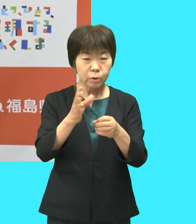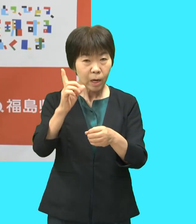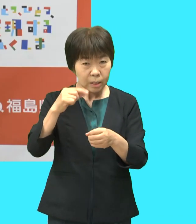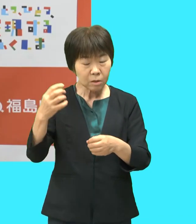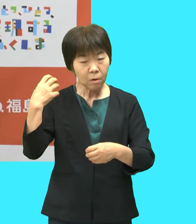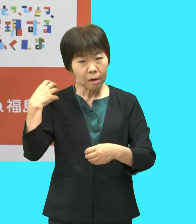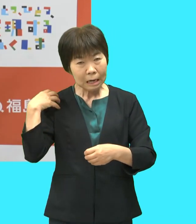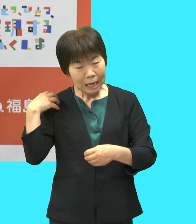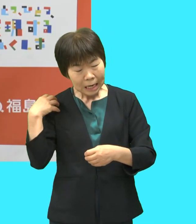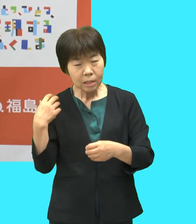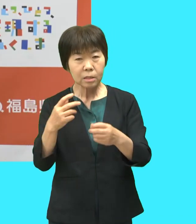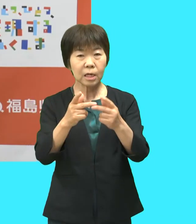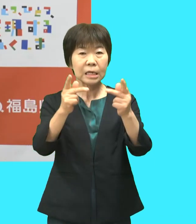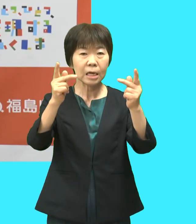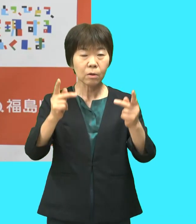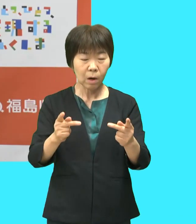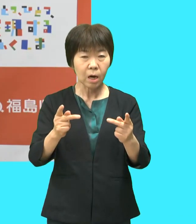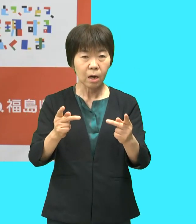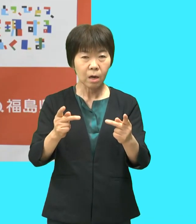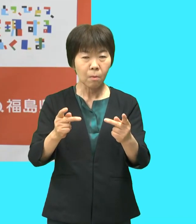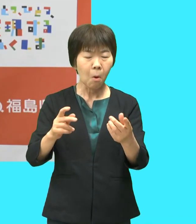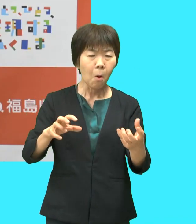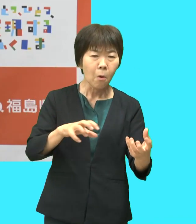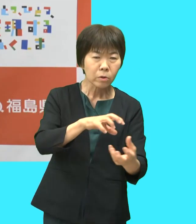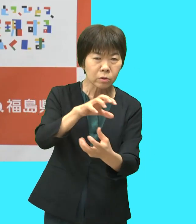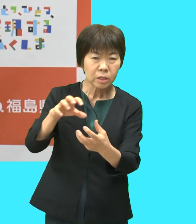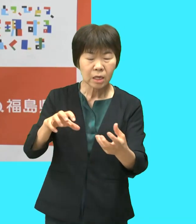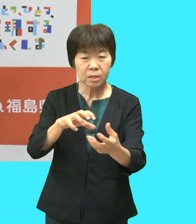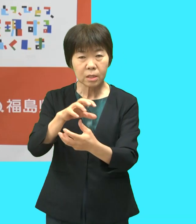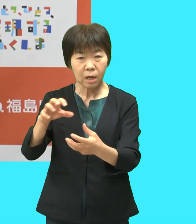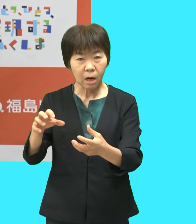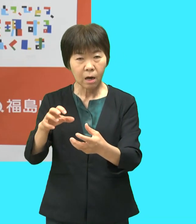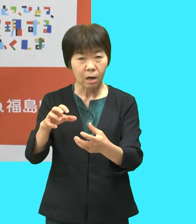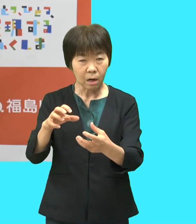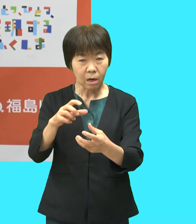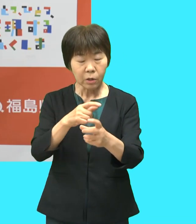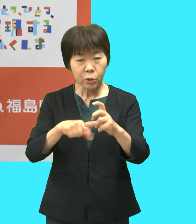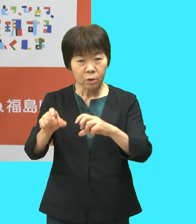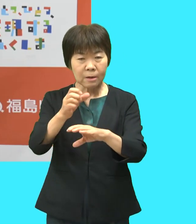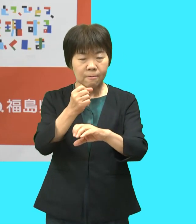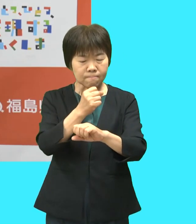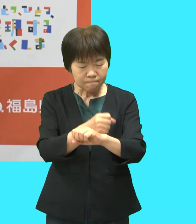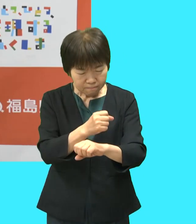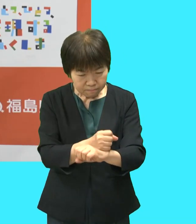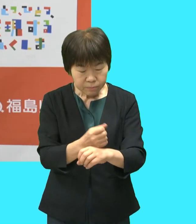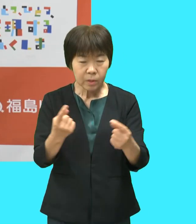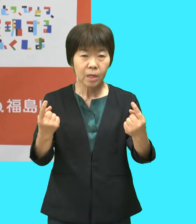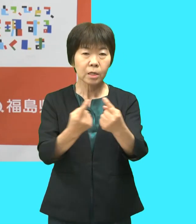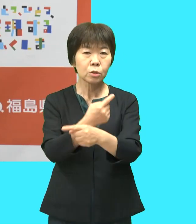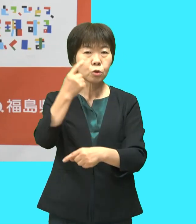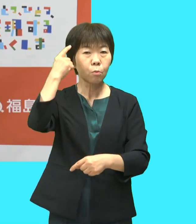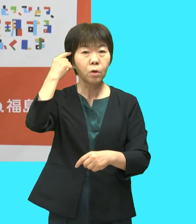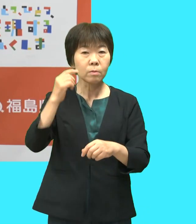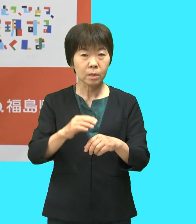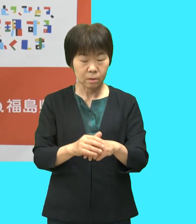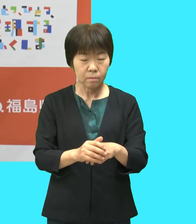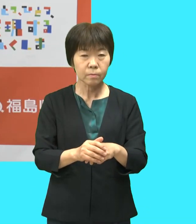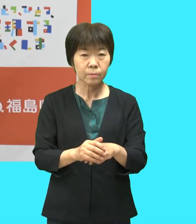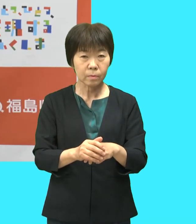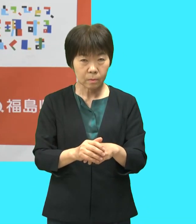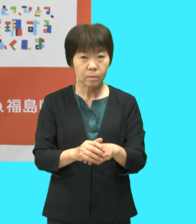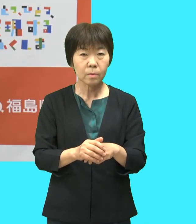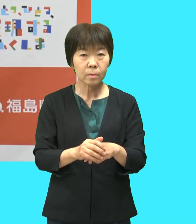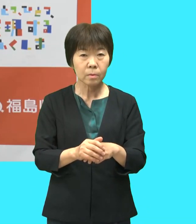一段と複雑化、あるいはより重くなっていると考えています。例を申し上げます